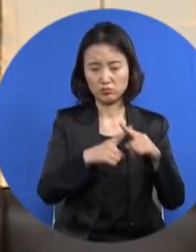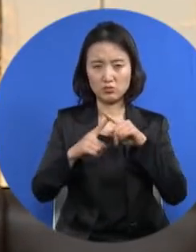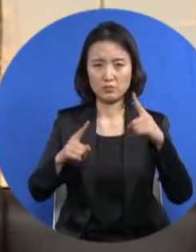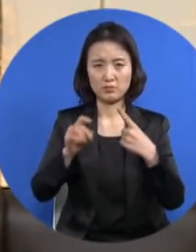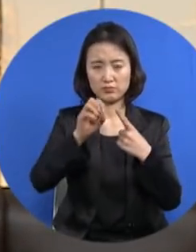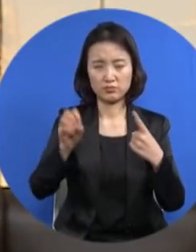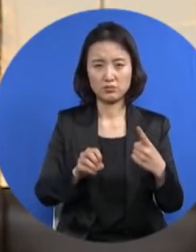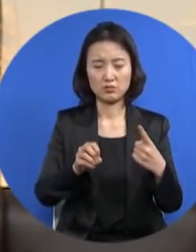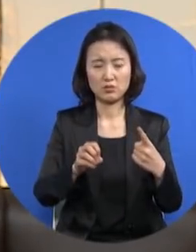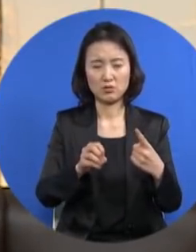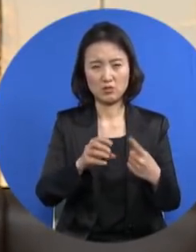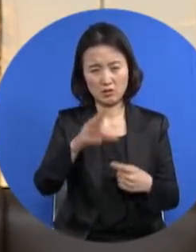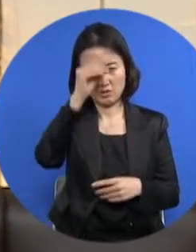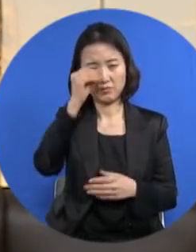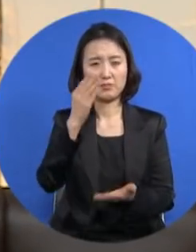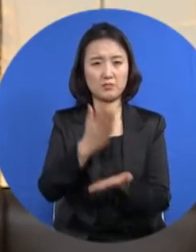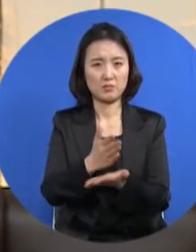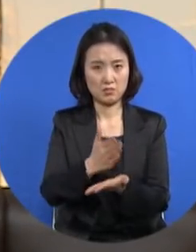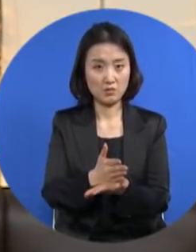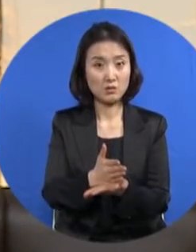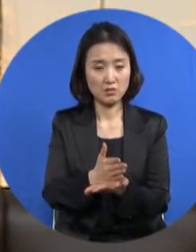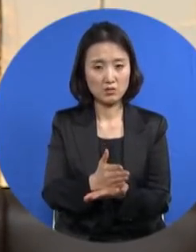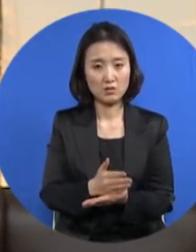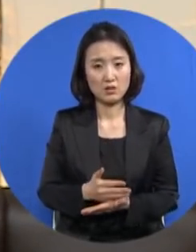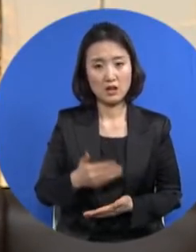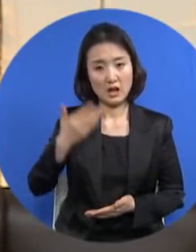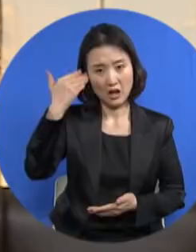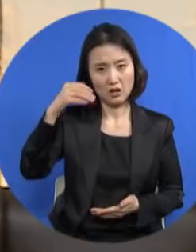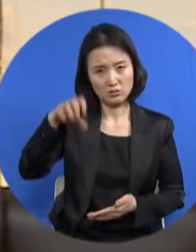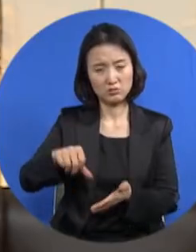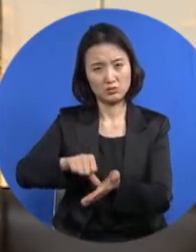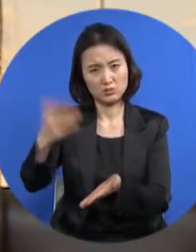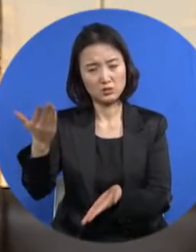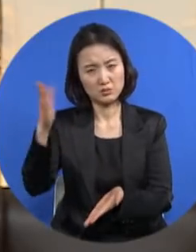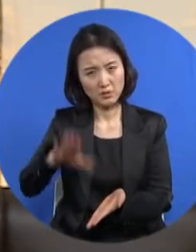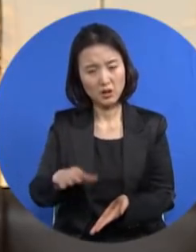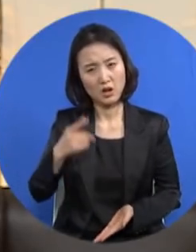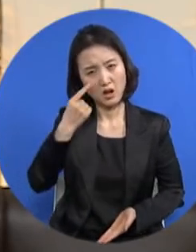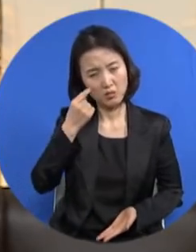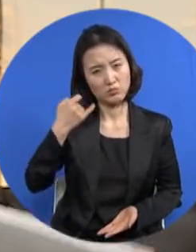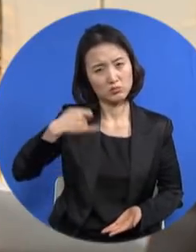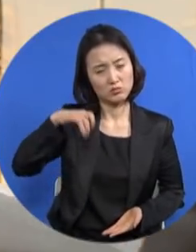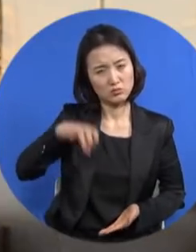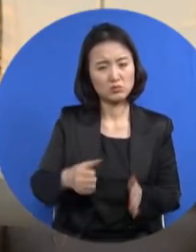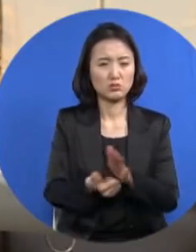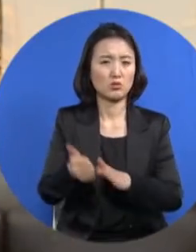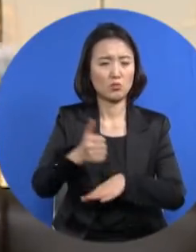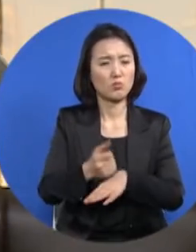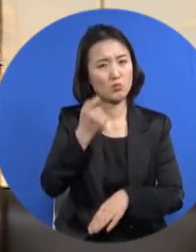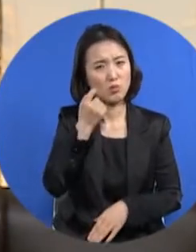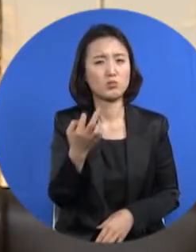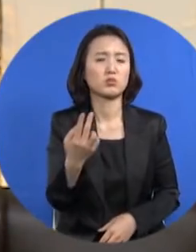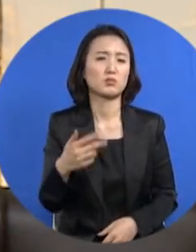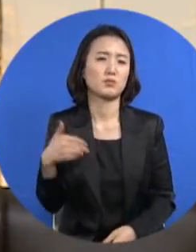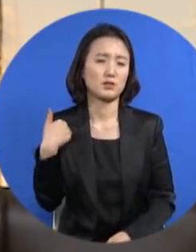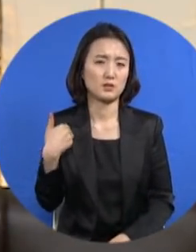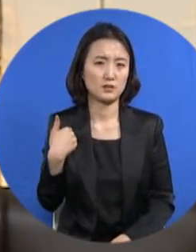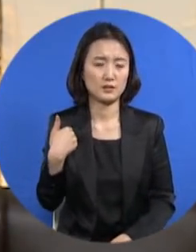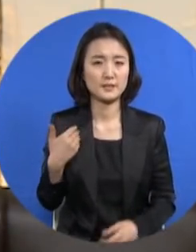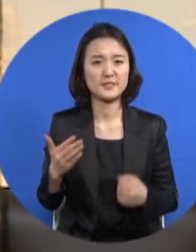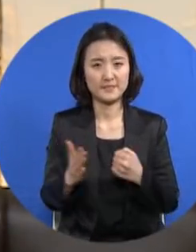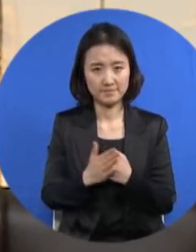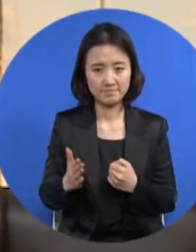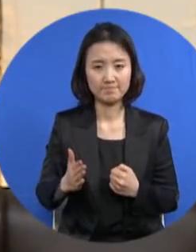없잖아요. 네. 한국에서 잘 되는 게 일본에서 중국에서 안 될 수 있고 그래서 제가